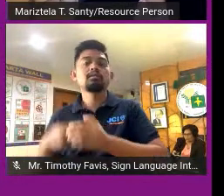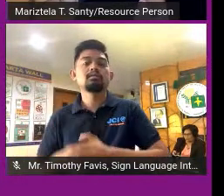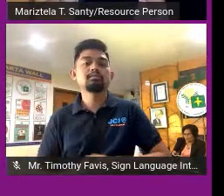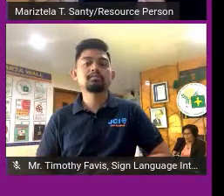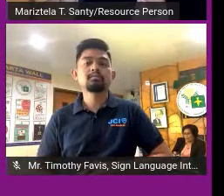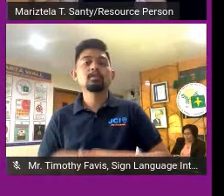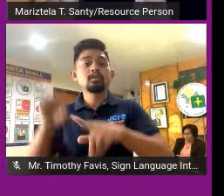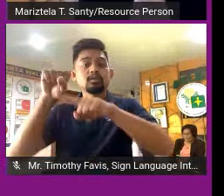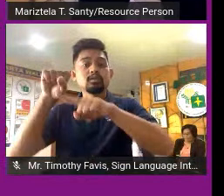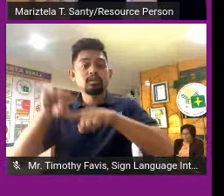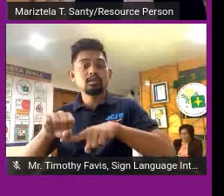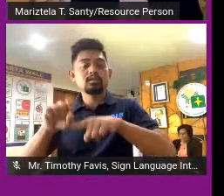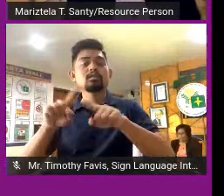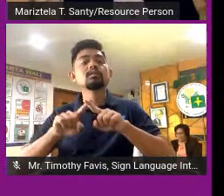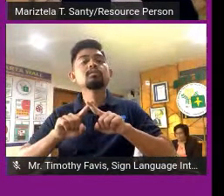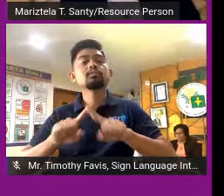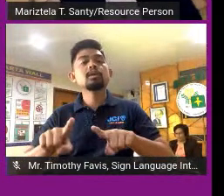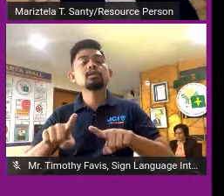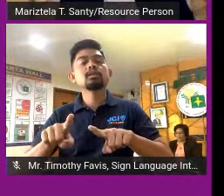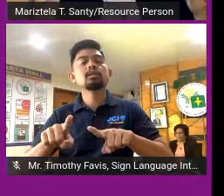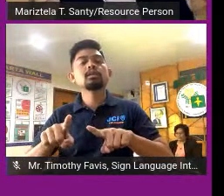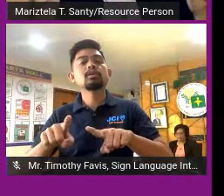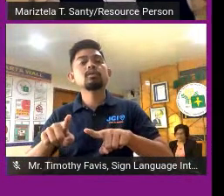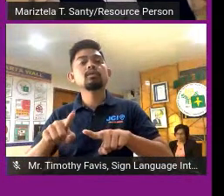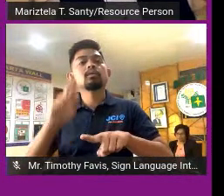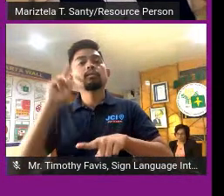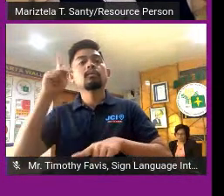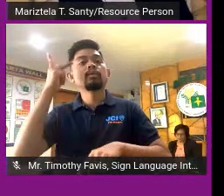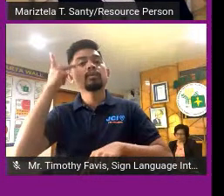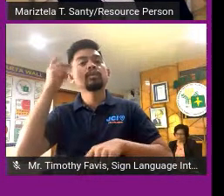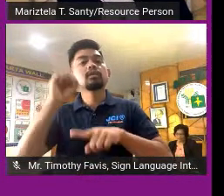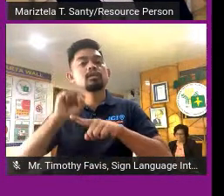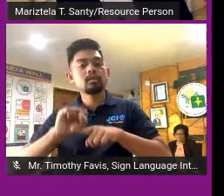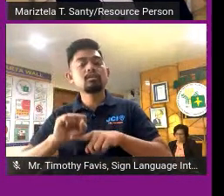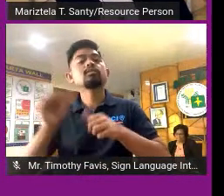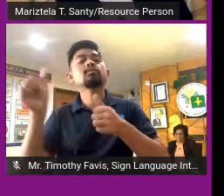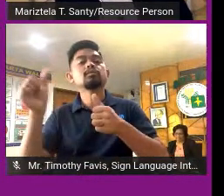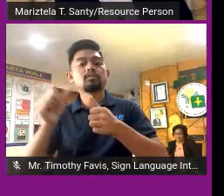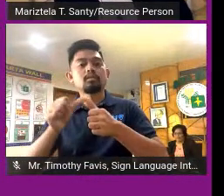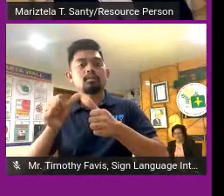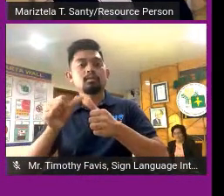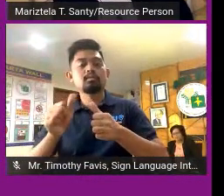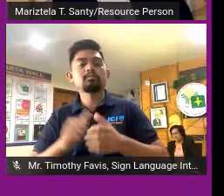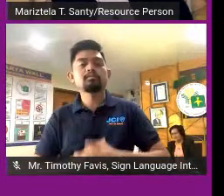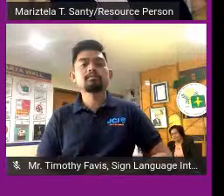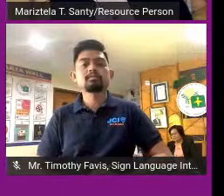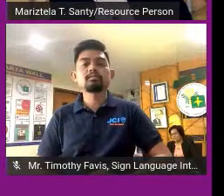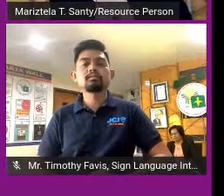status, but their economic and political status as well.